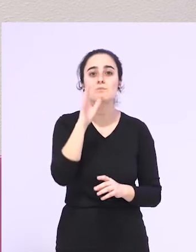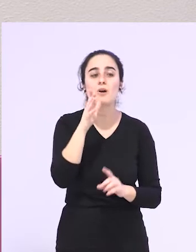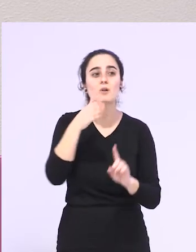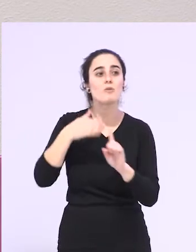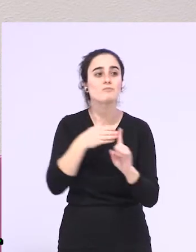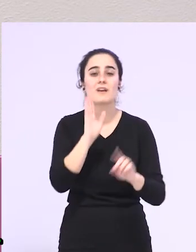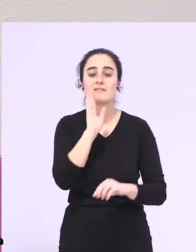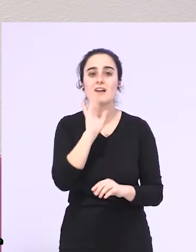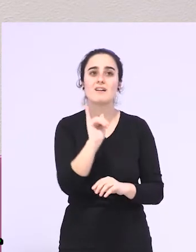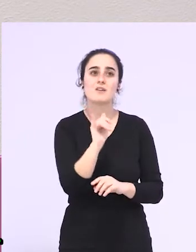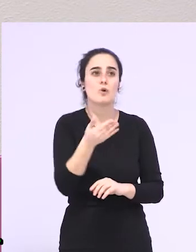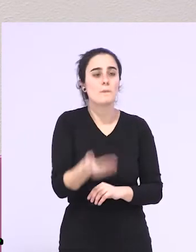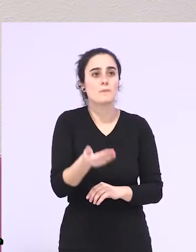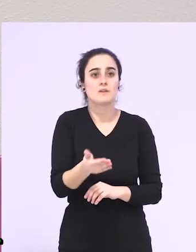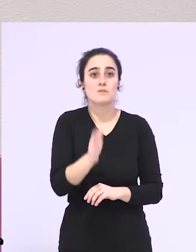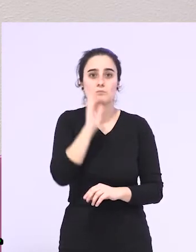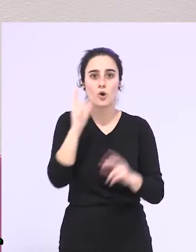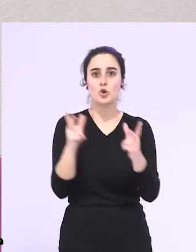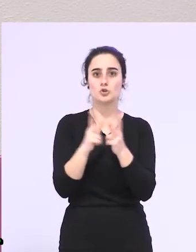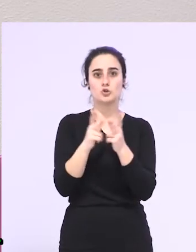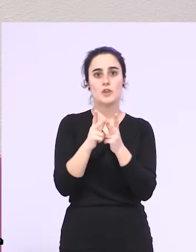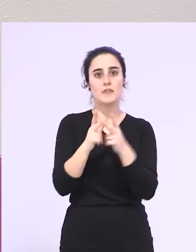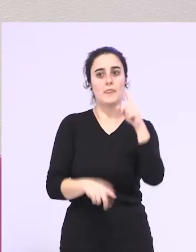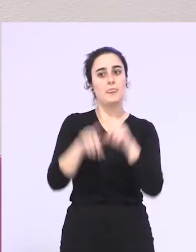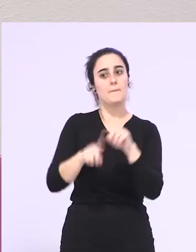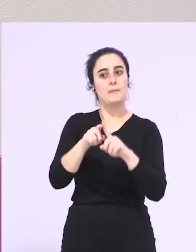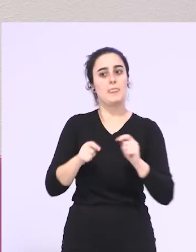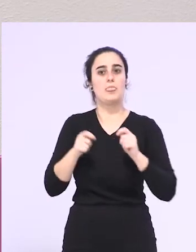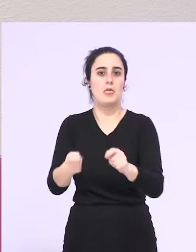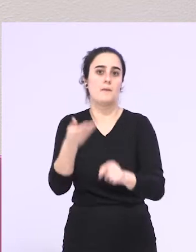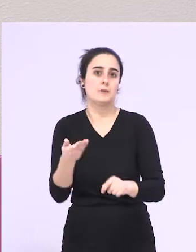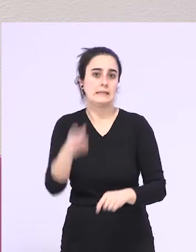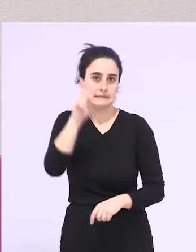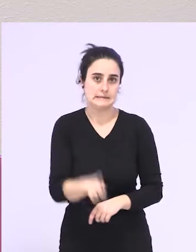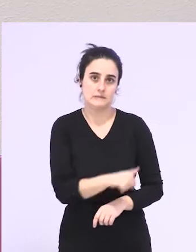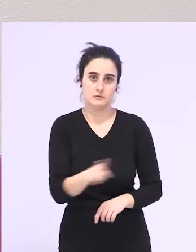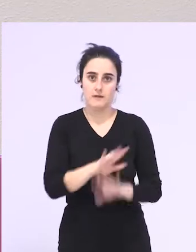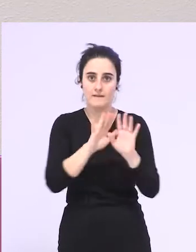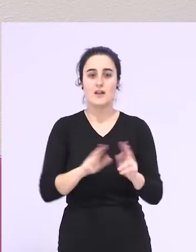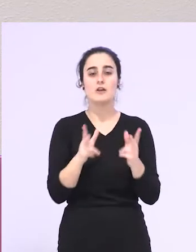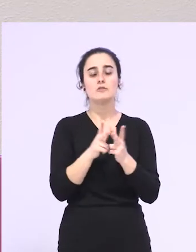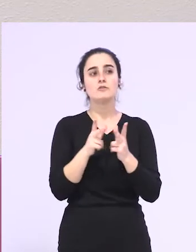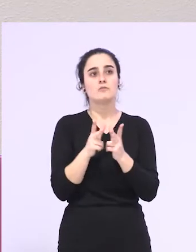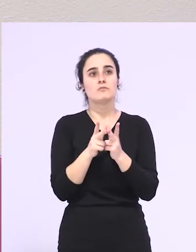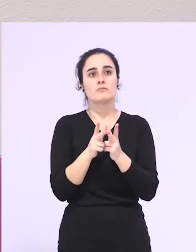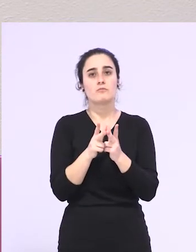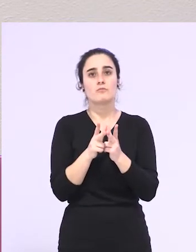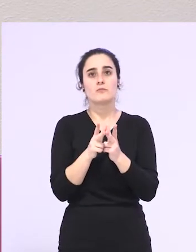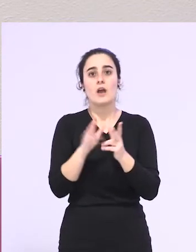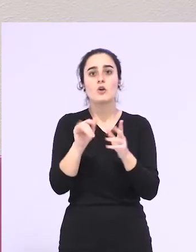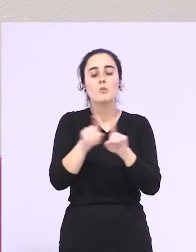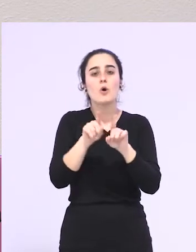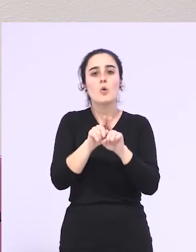duten garrantzia da neurri baten gizarteak ematen dienaren arabera, ez? Gizarteak nolabait inflexio